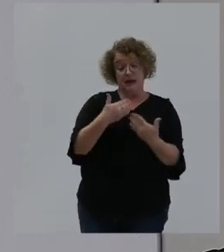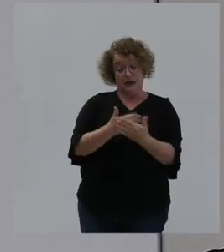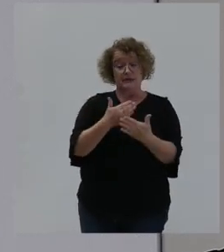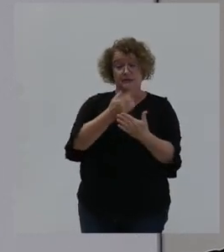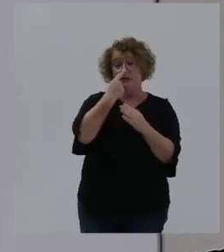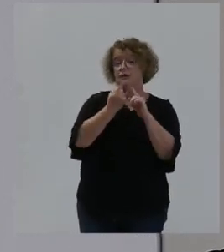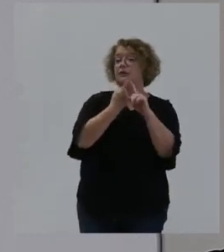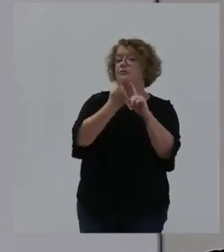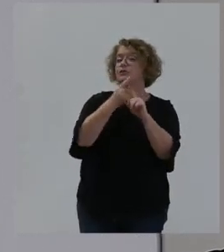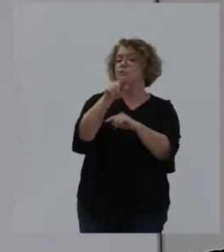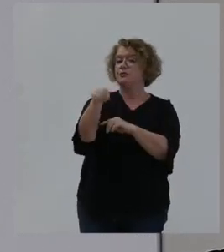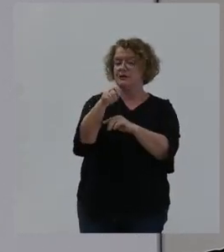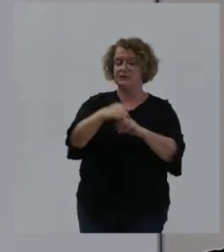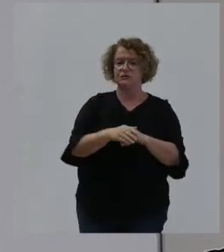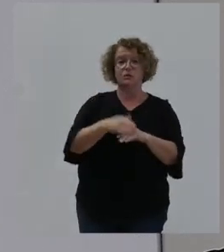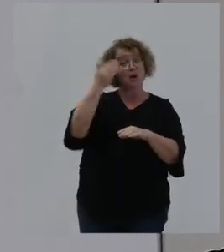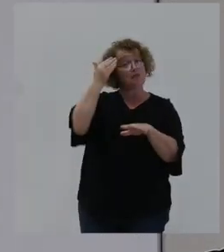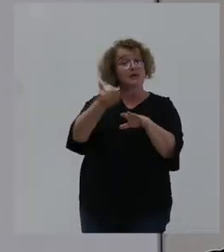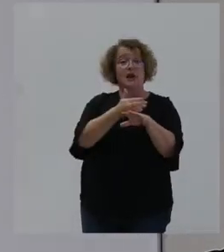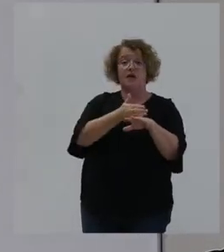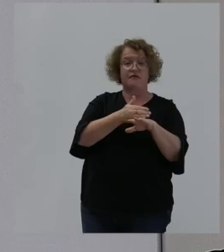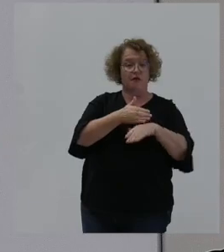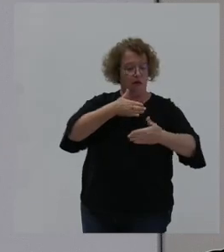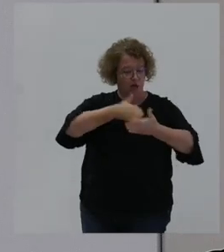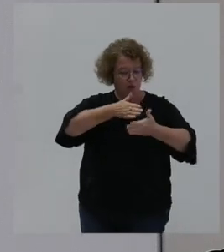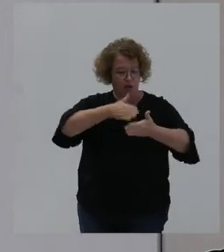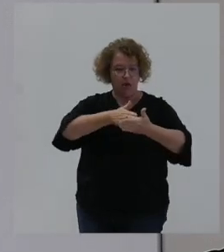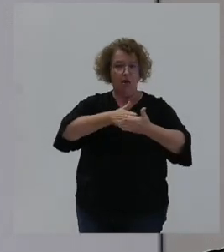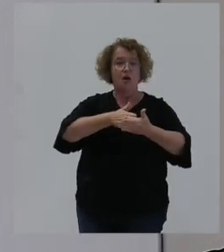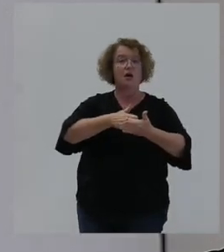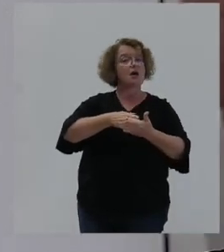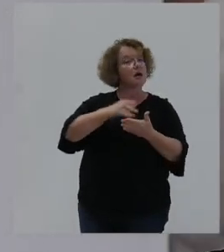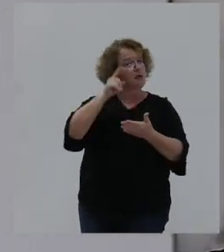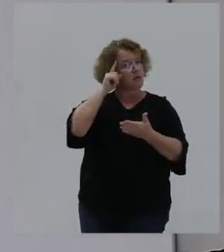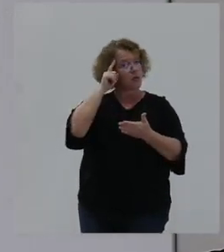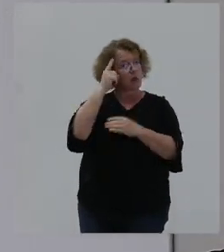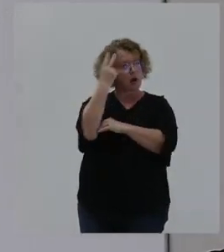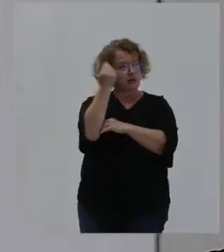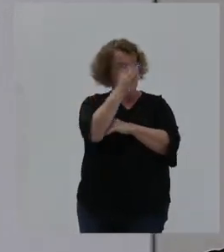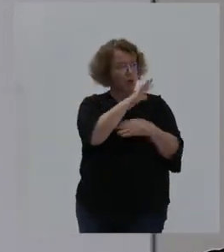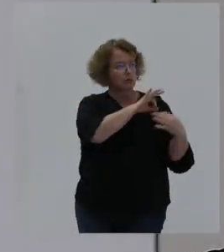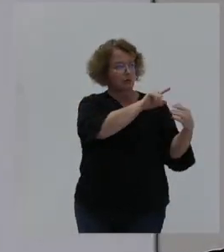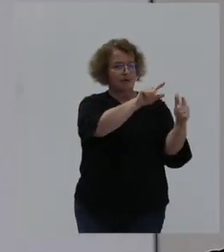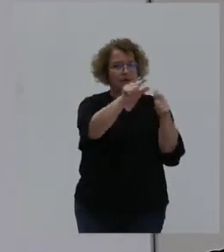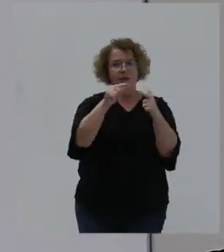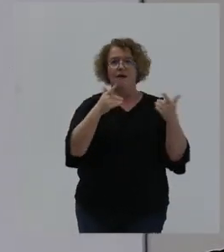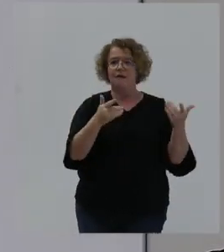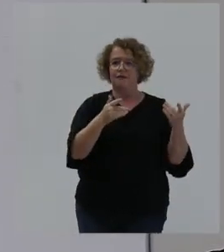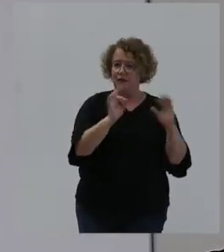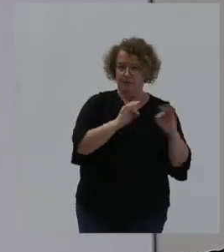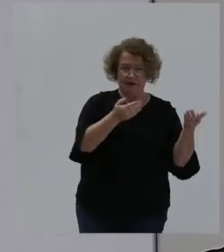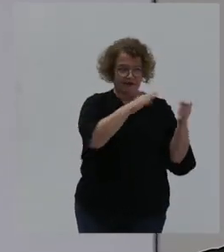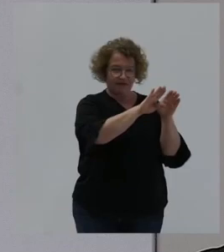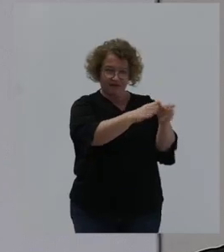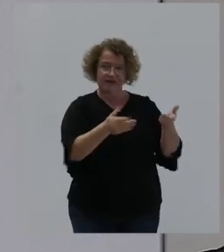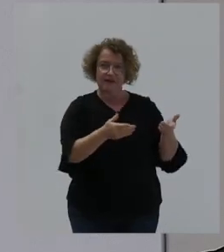fait importantes. Et si ça marchait si mal que ça, on n'aurait pas autant d'universités qui se seraient accrochées et maintenues dans ce projet, et